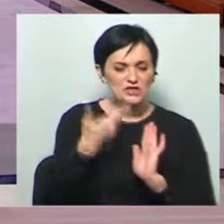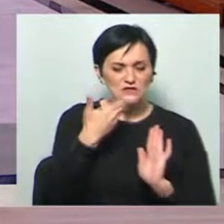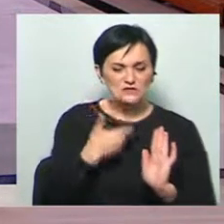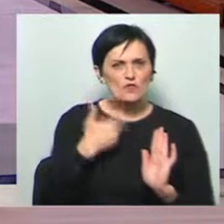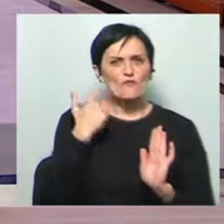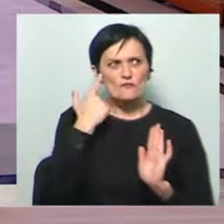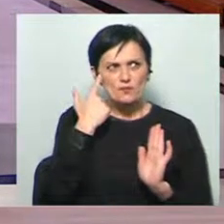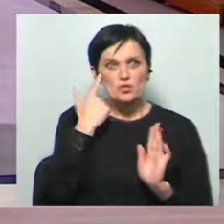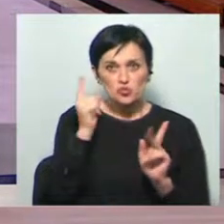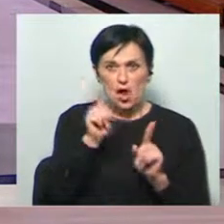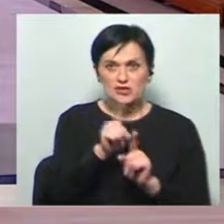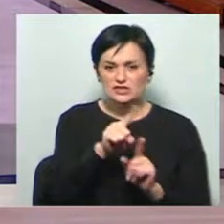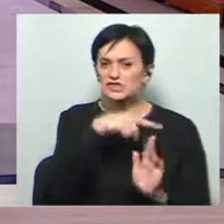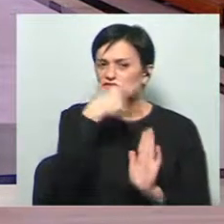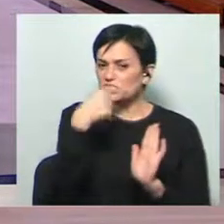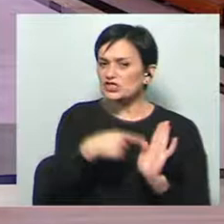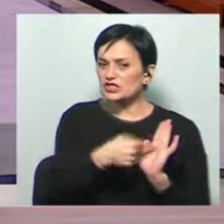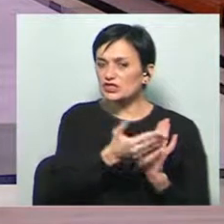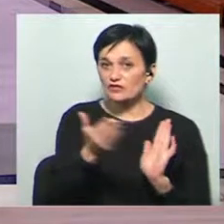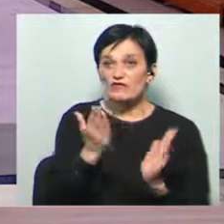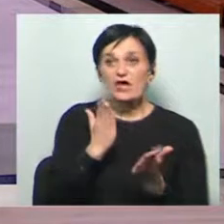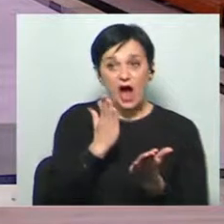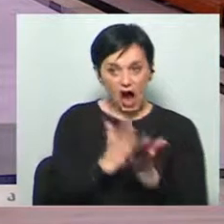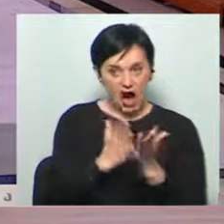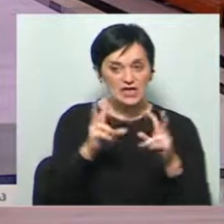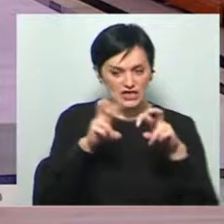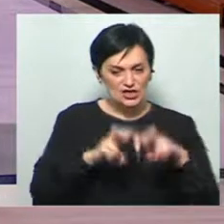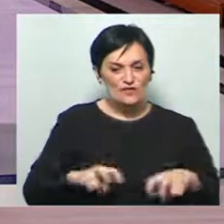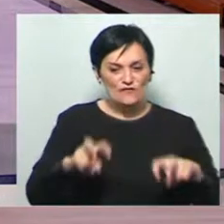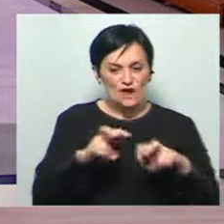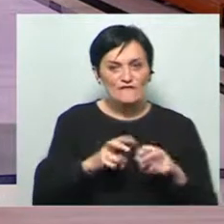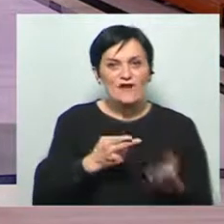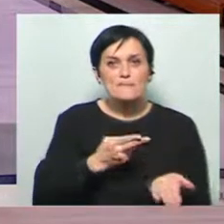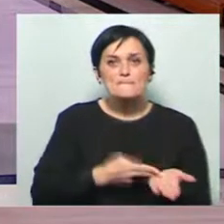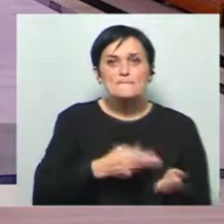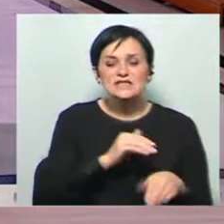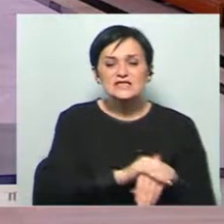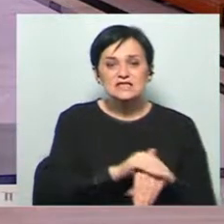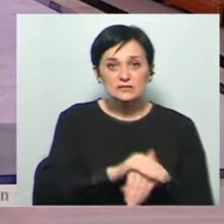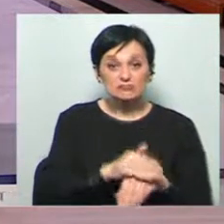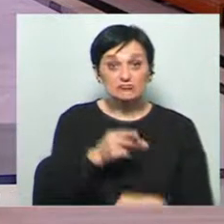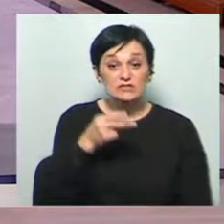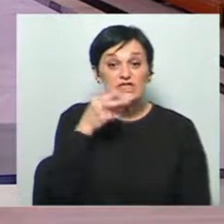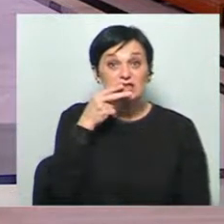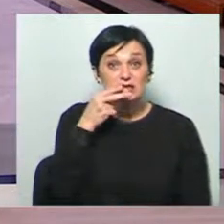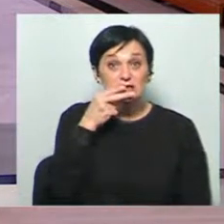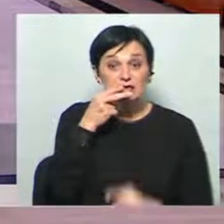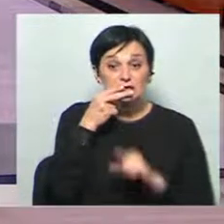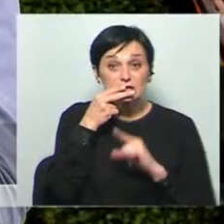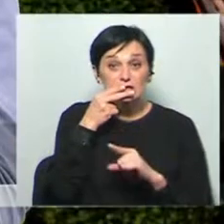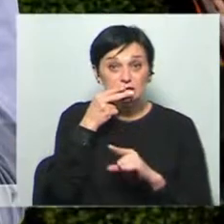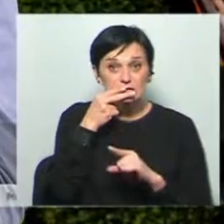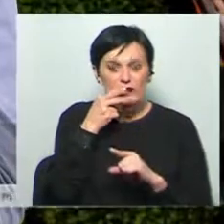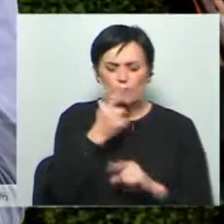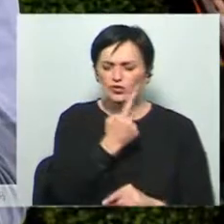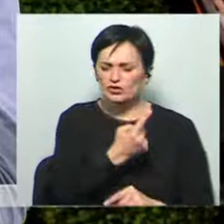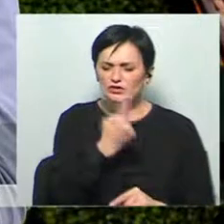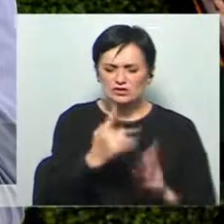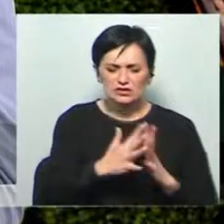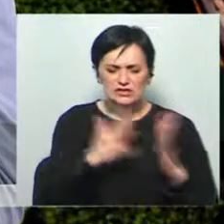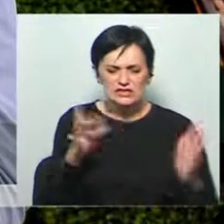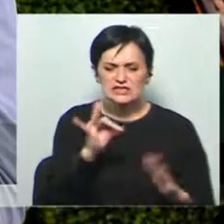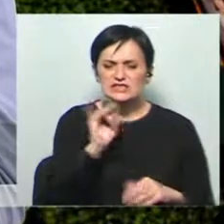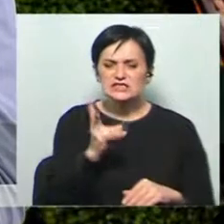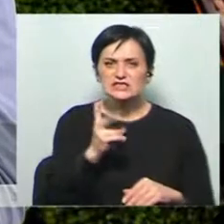როგორც ჩანს ასეთი კითხვები ჩდება. არის რაიმე კვლევები, გვაქვს რაიმე მტკიცებულება? რა თქმა უნდა, თამბაქო ერთ-ერთი დიდი რისკ